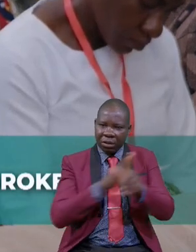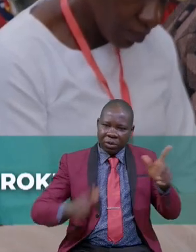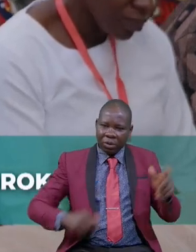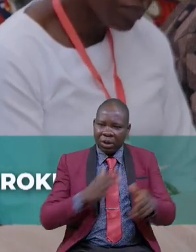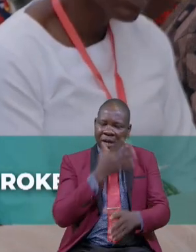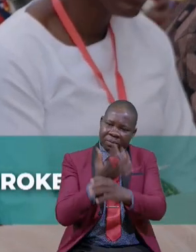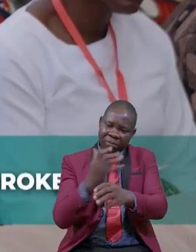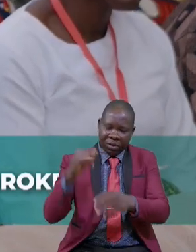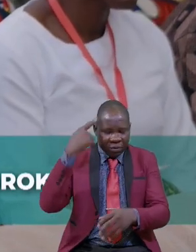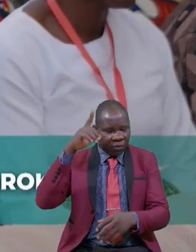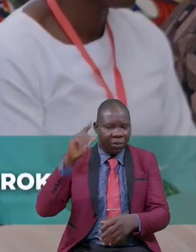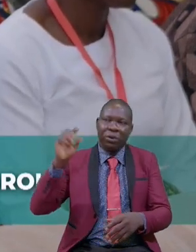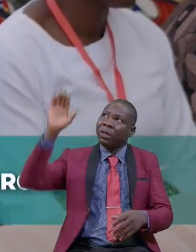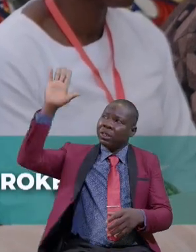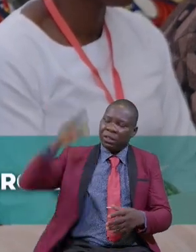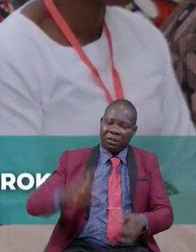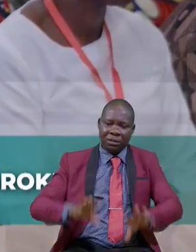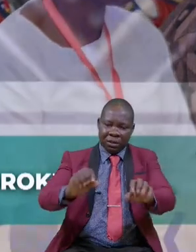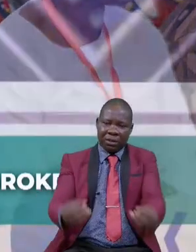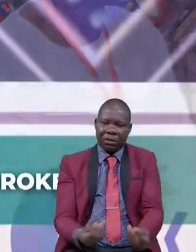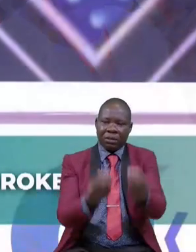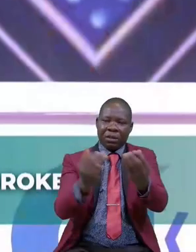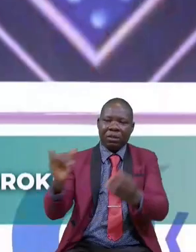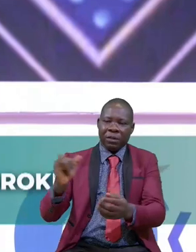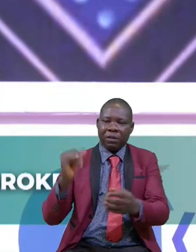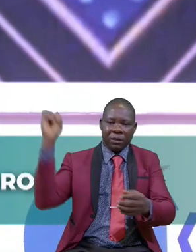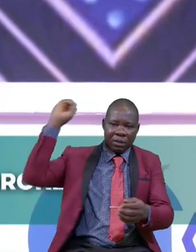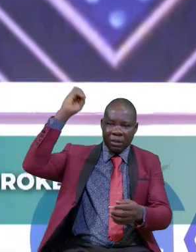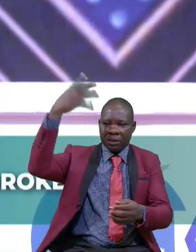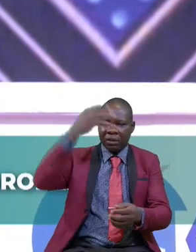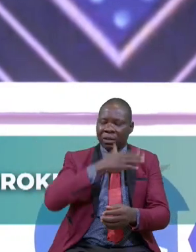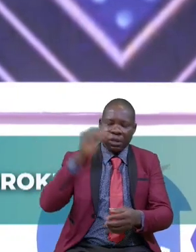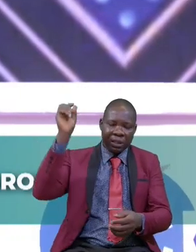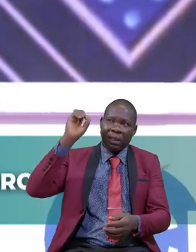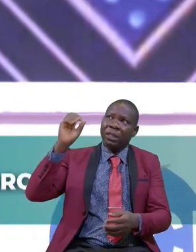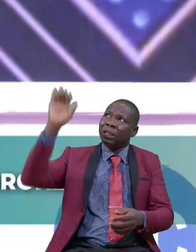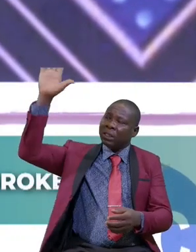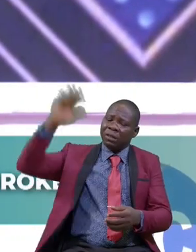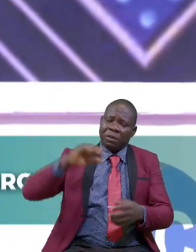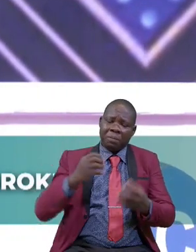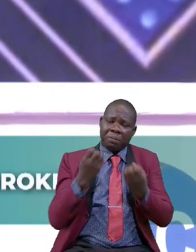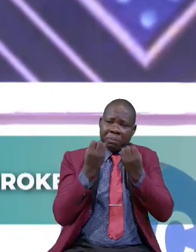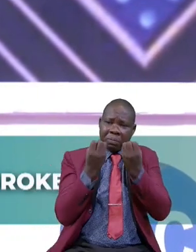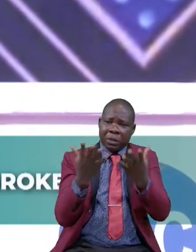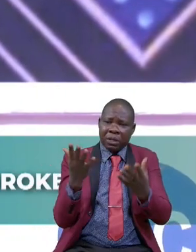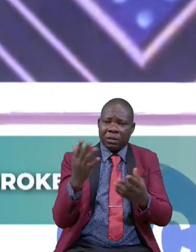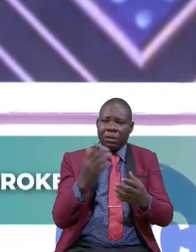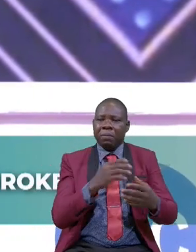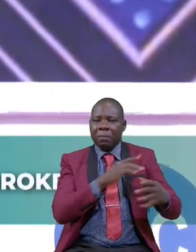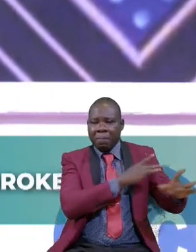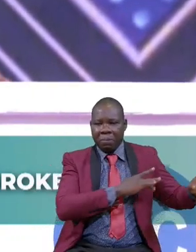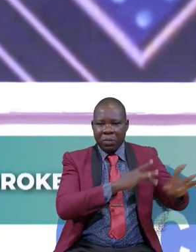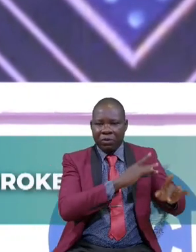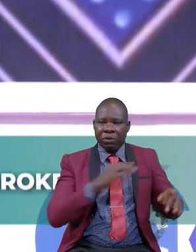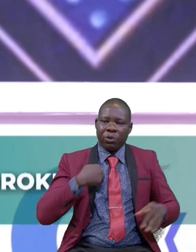de propitiation et pour sa miséricorde abondante, nous devons être brisés. Vous voyez, broken, quand nous ne sommes pas